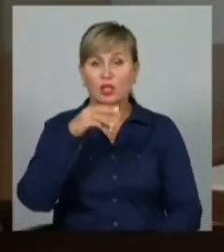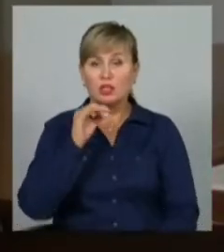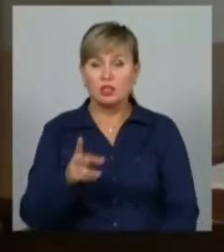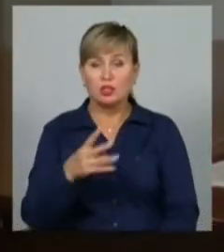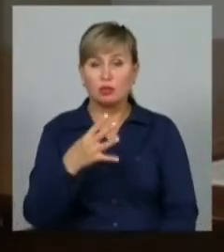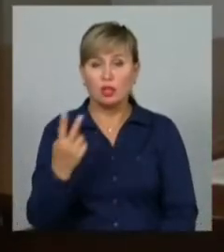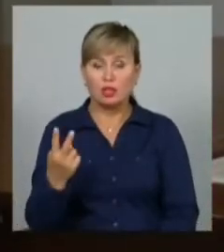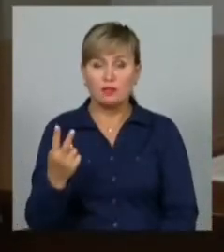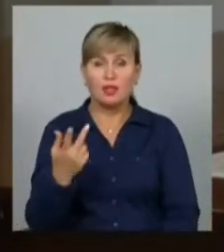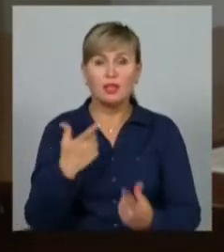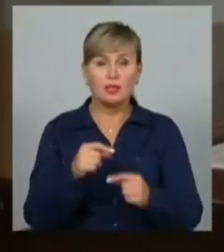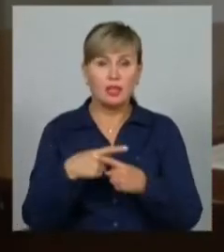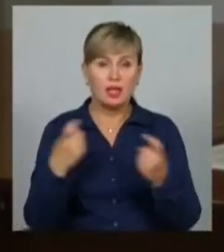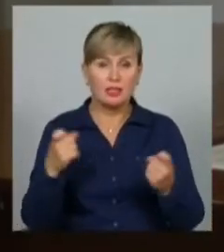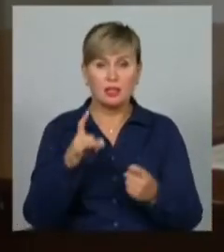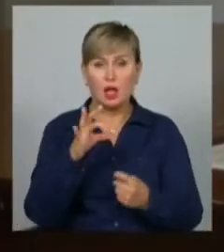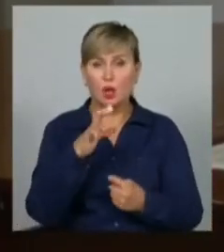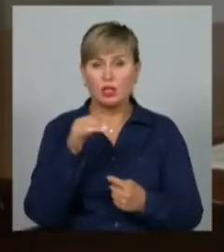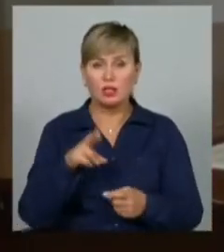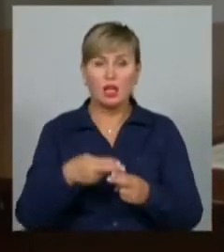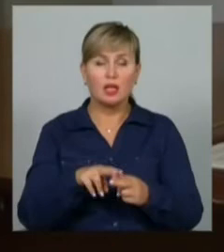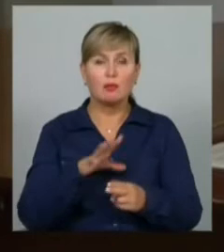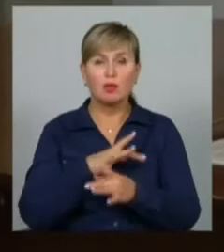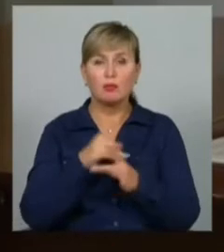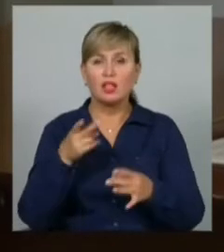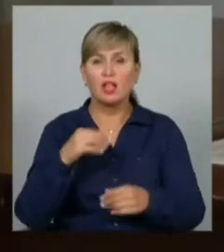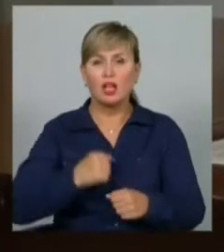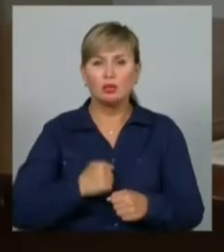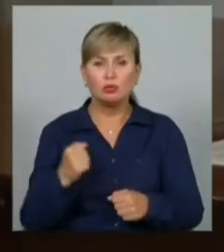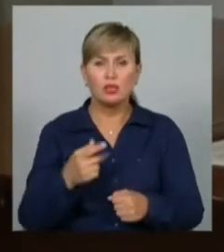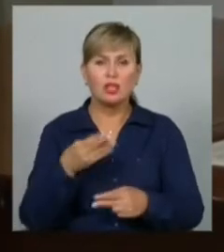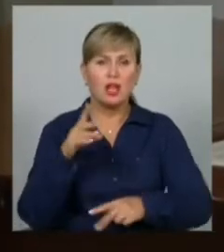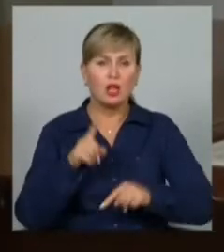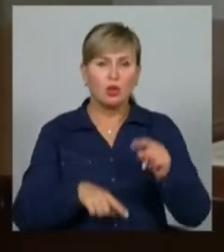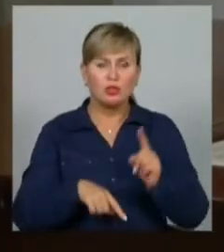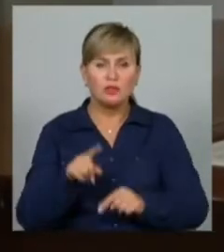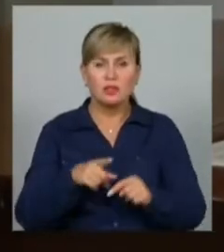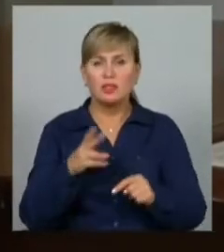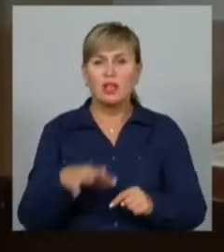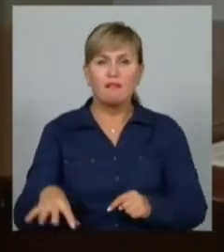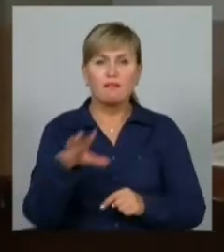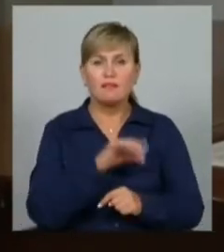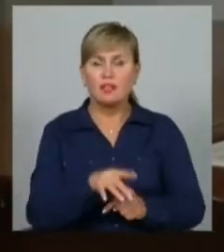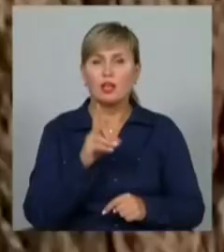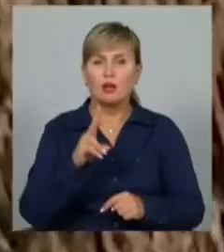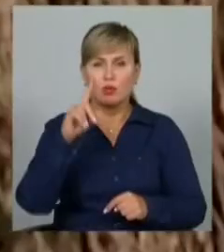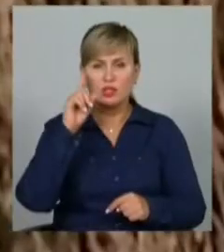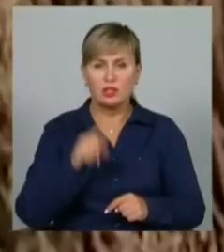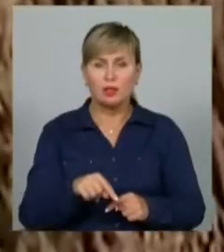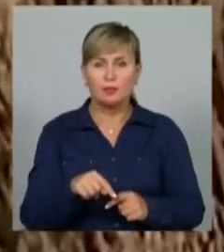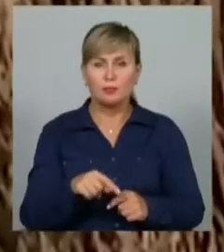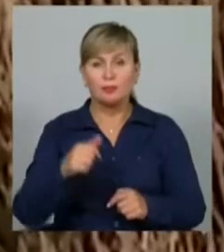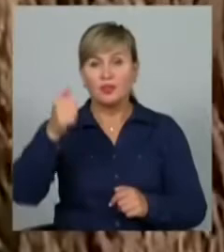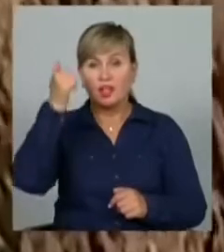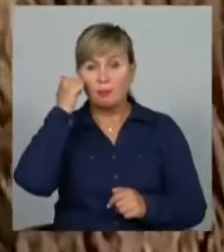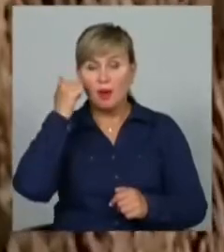России. Это был праздник просто для друзей, для родственников, для всех, кого отец знал. Памятники